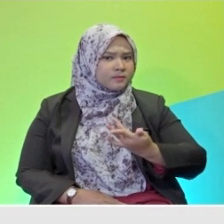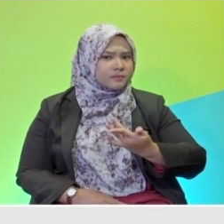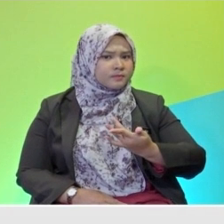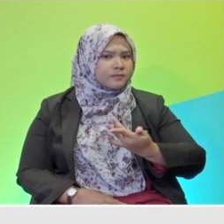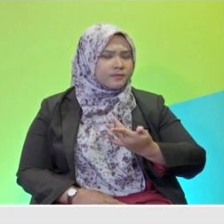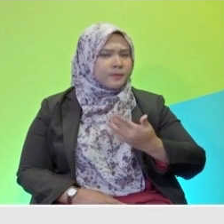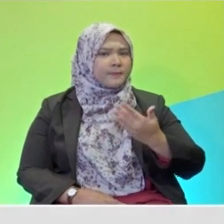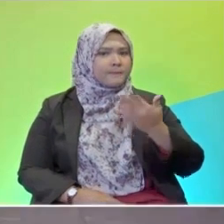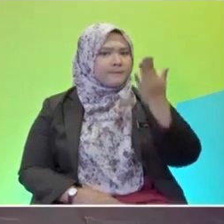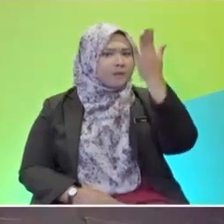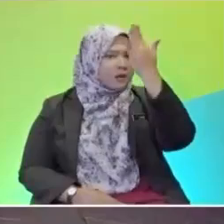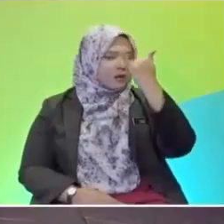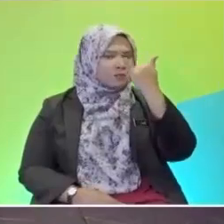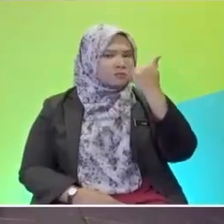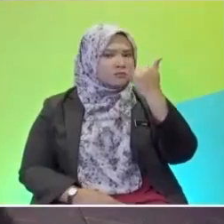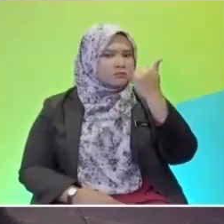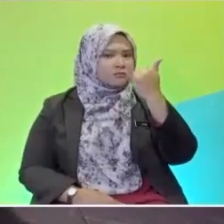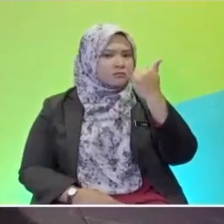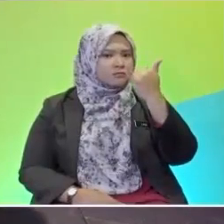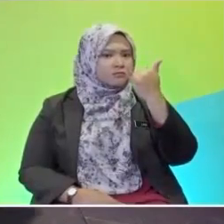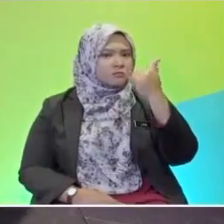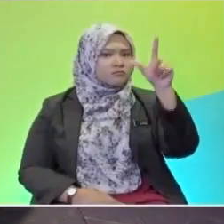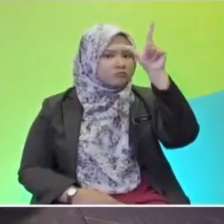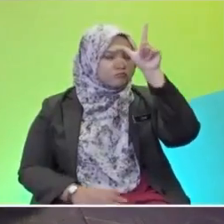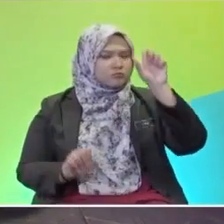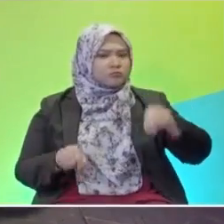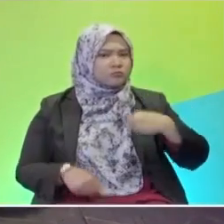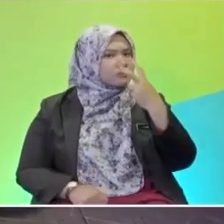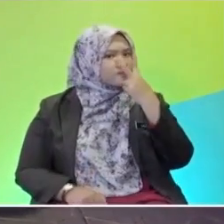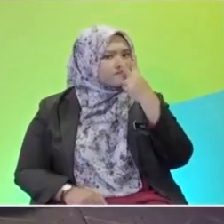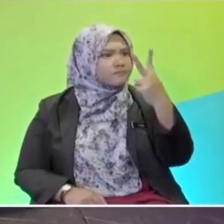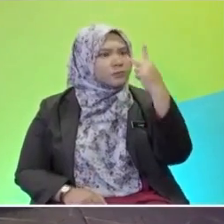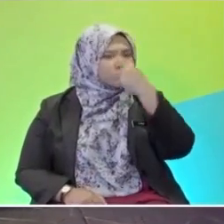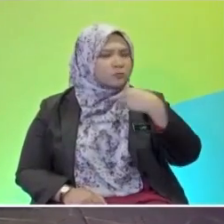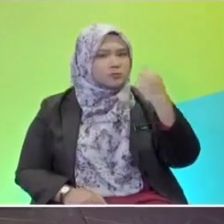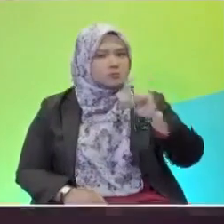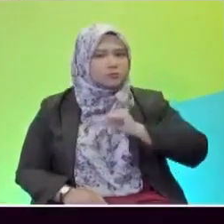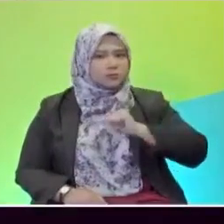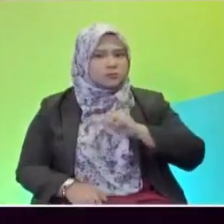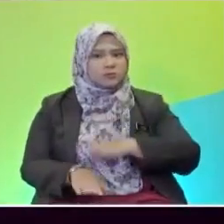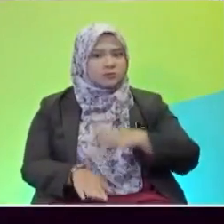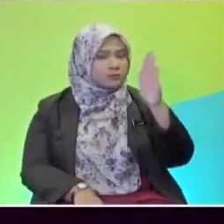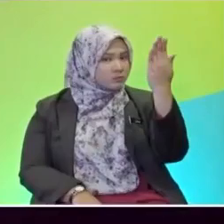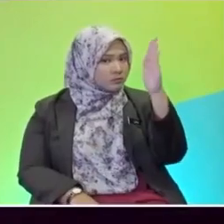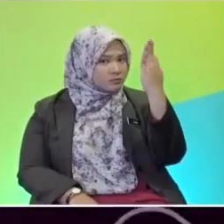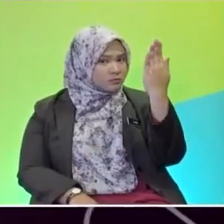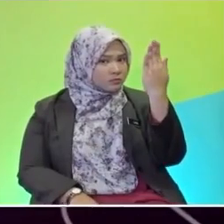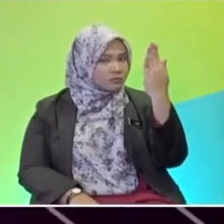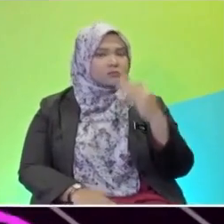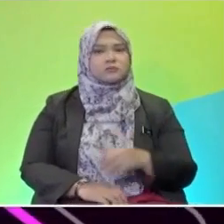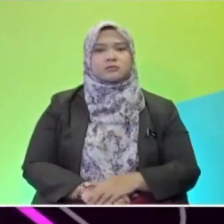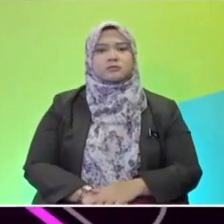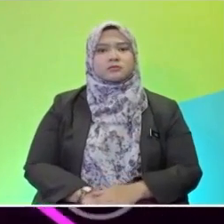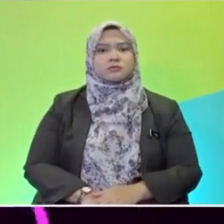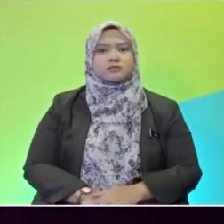cermin itu oke baik situasinya tadi di mana ada seorang pelajar atau murid lelaki buat lelaki